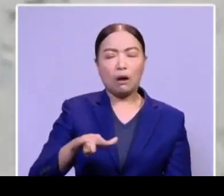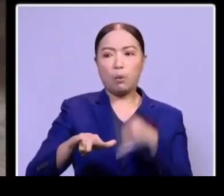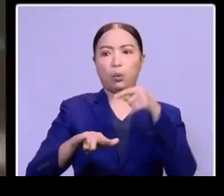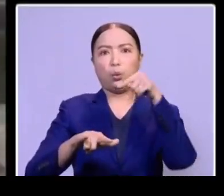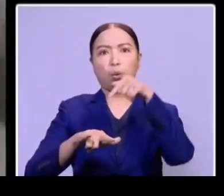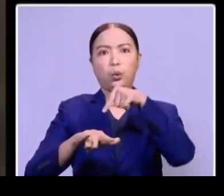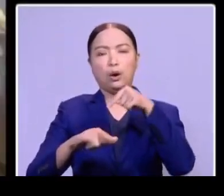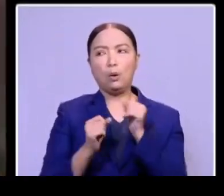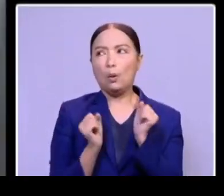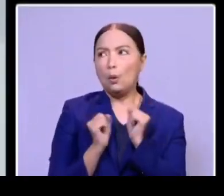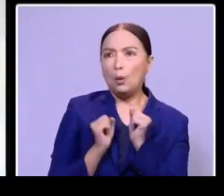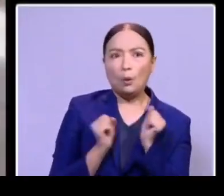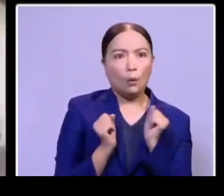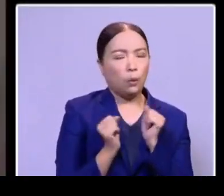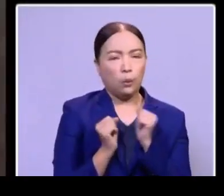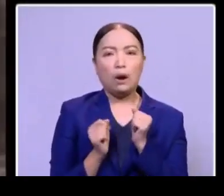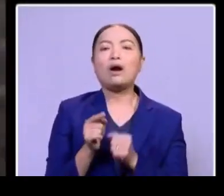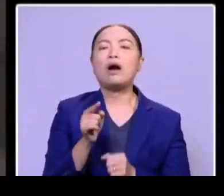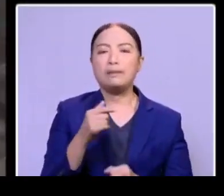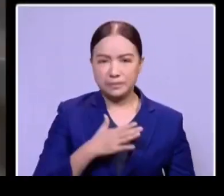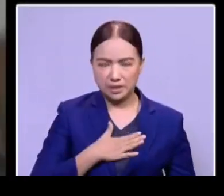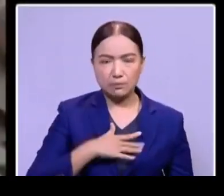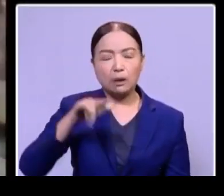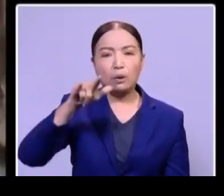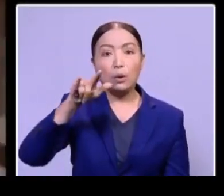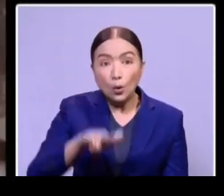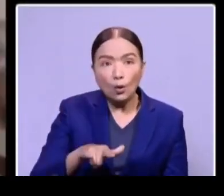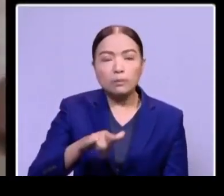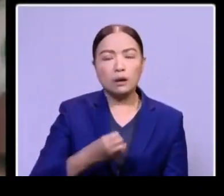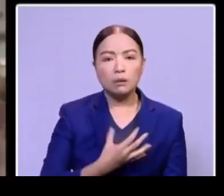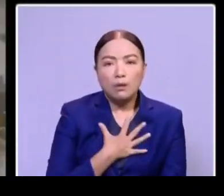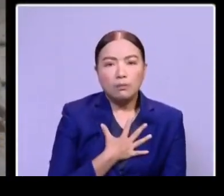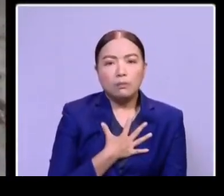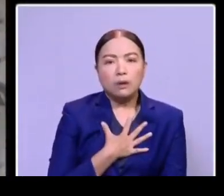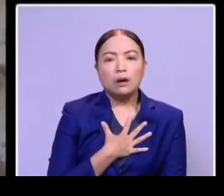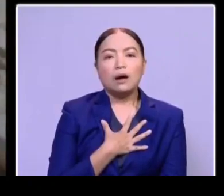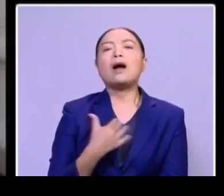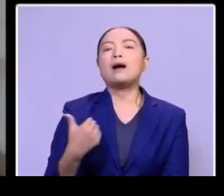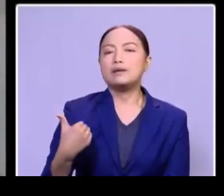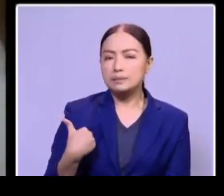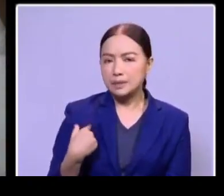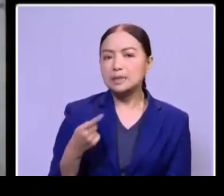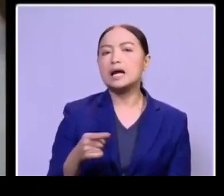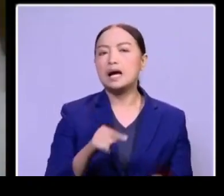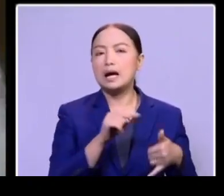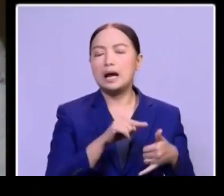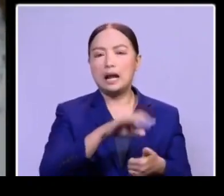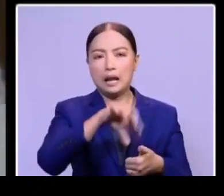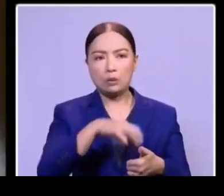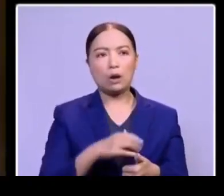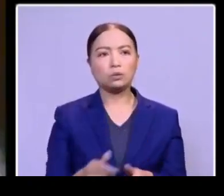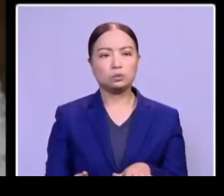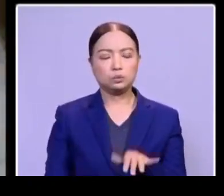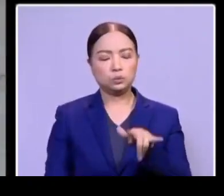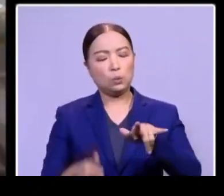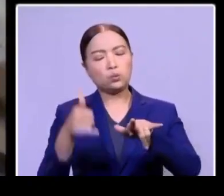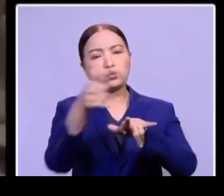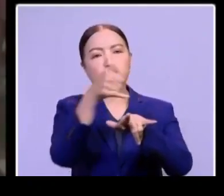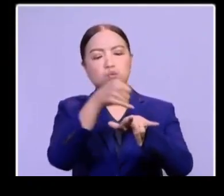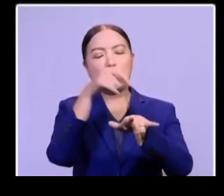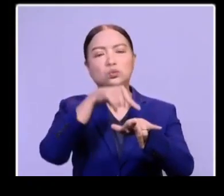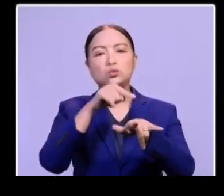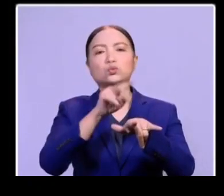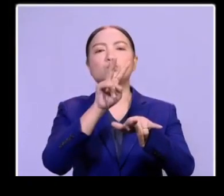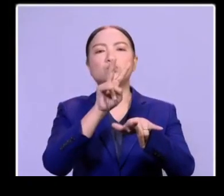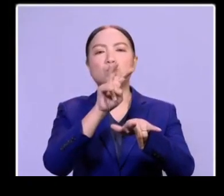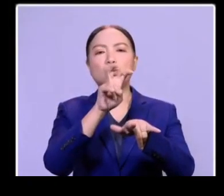จู่ๆเครื่องบินตกหลุมอากาศคือมันวืบลงไปอะค่ะใจหายแวบเลยนะคะผู้โดยสารกว่า200ชีวิตตกค้างอยู่ที่สน